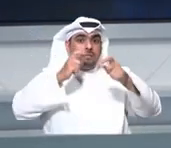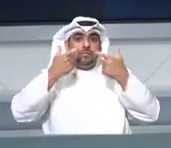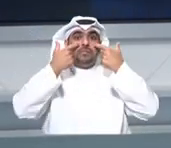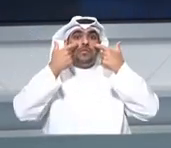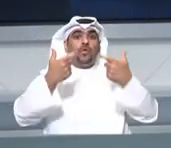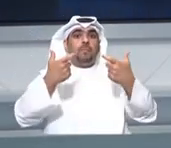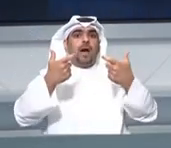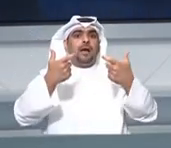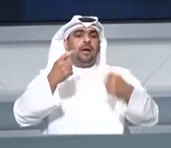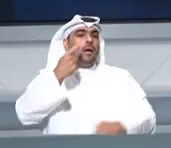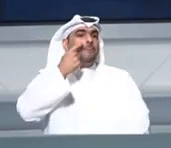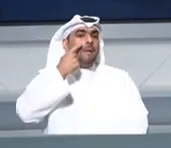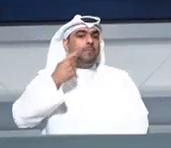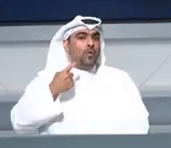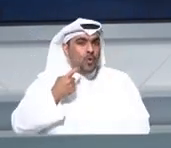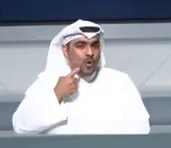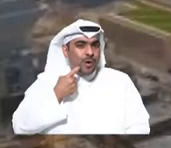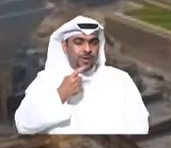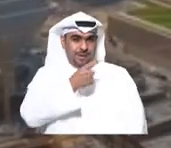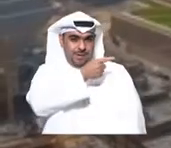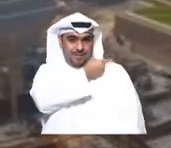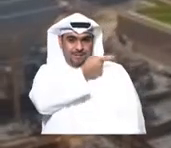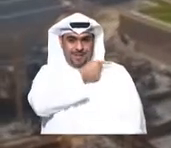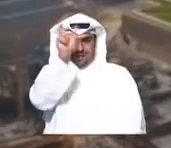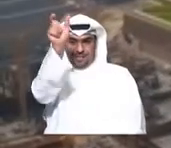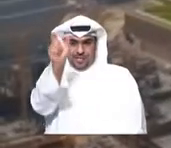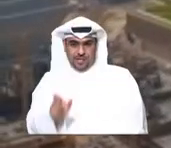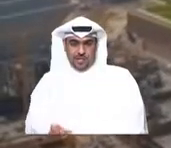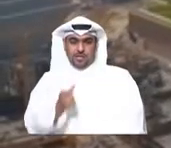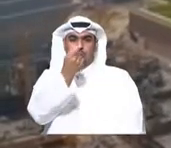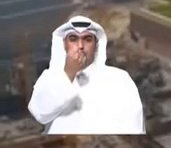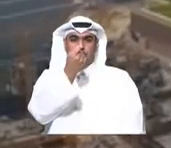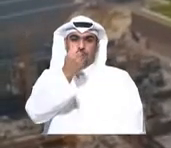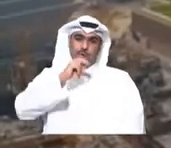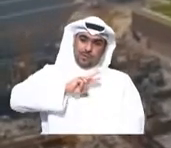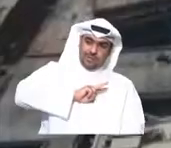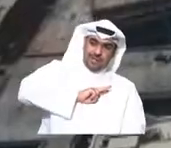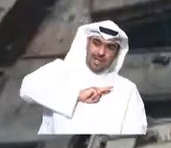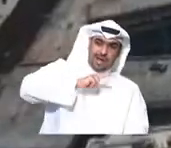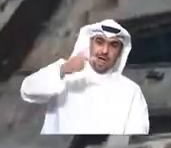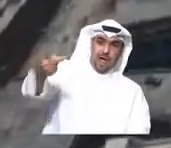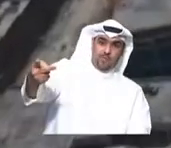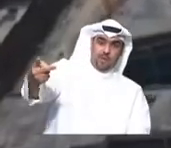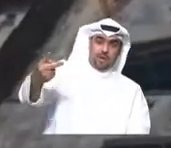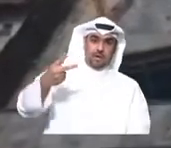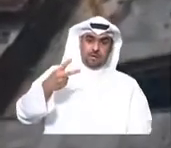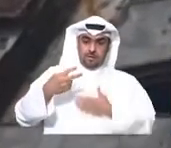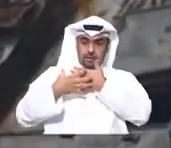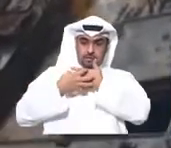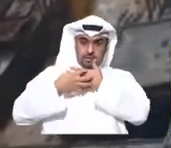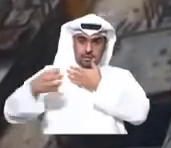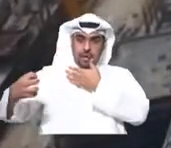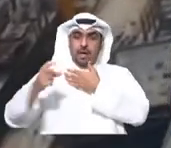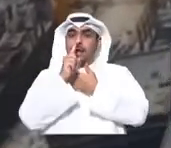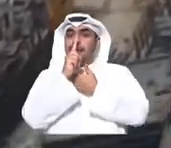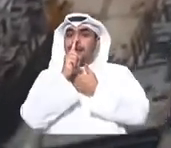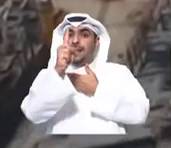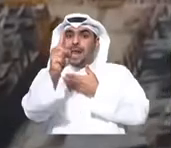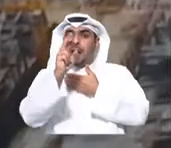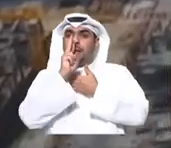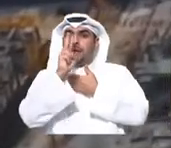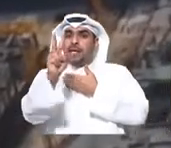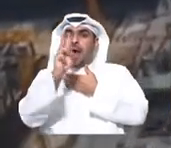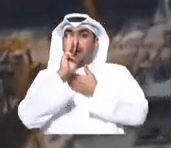المحلية الإلكترونية، وأكد بنك الكويت المركزي على أن فرض مثل هذه الرسوم يتطلب الحصول